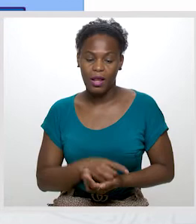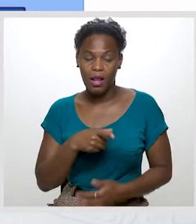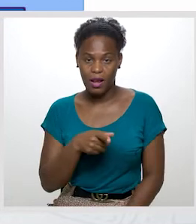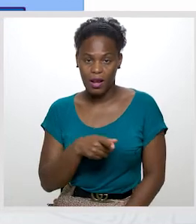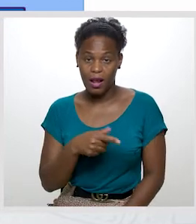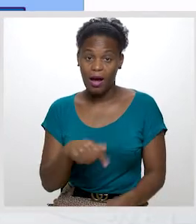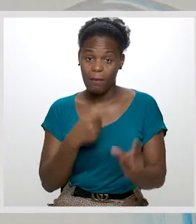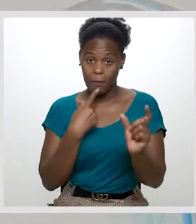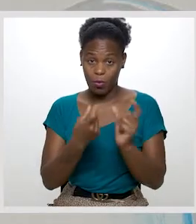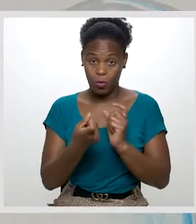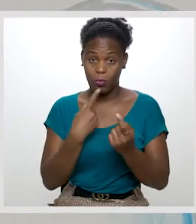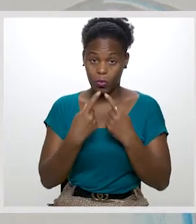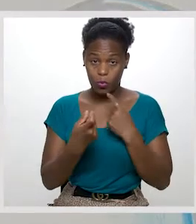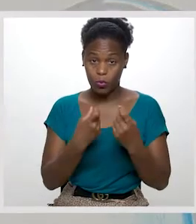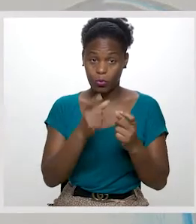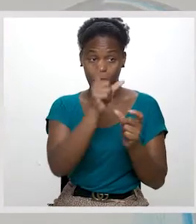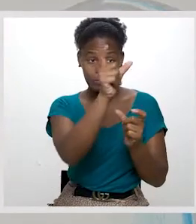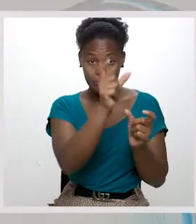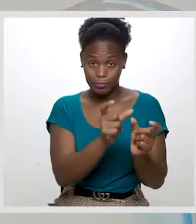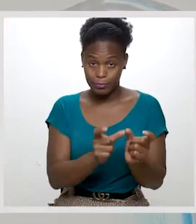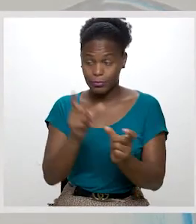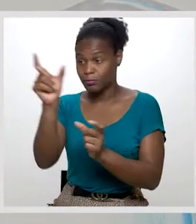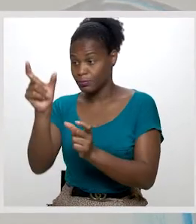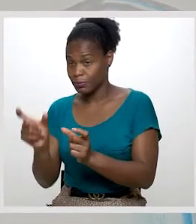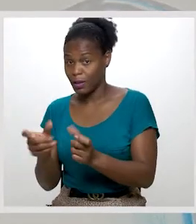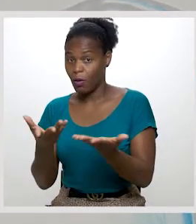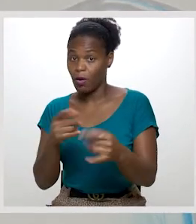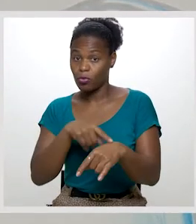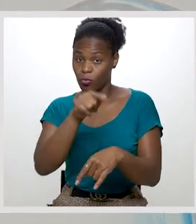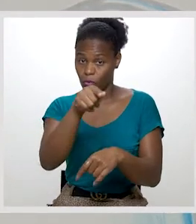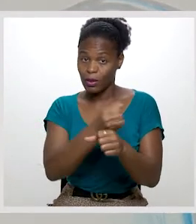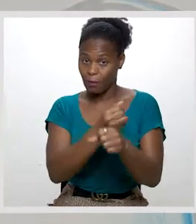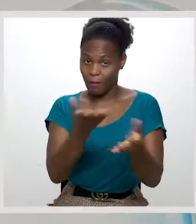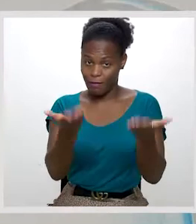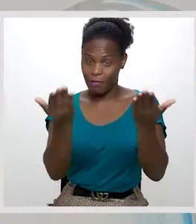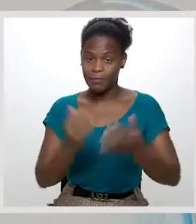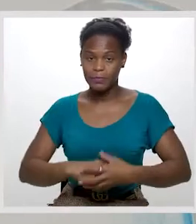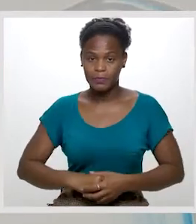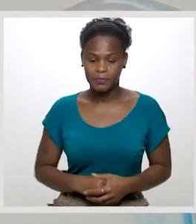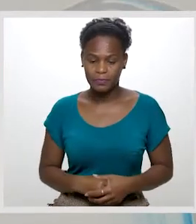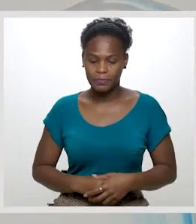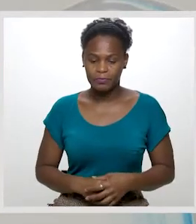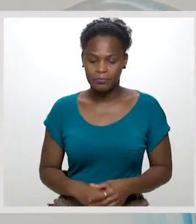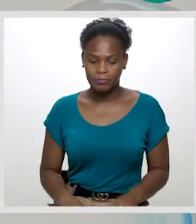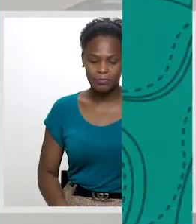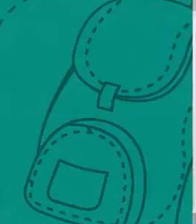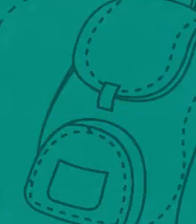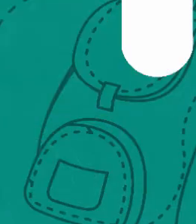Qui? Ici, tu as des questions et tu vas les placer dans le tableau. À toi de travailler, vas-y.